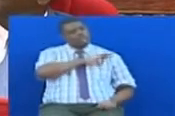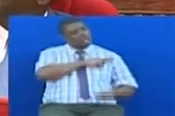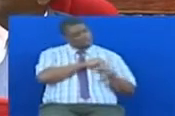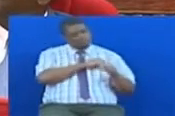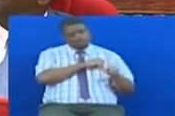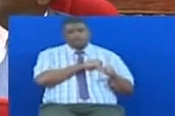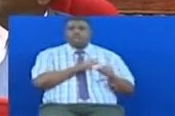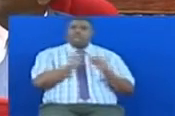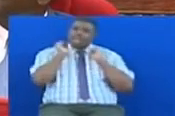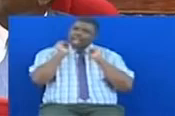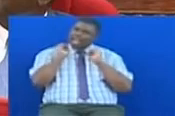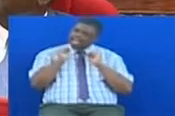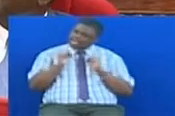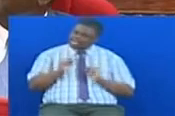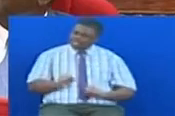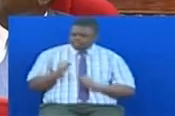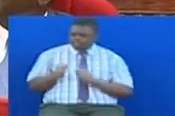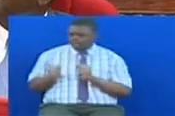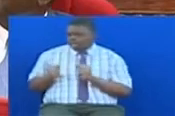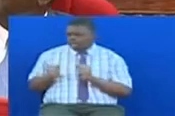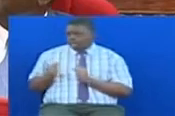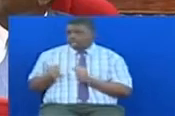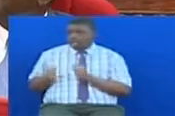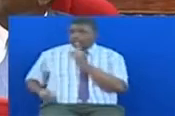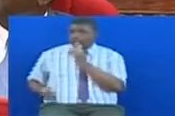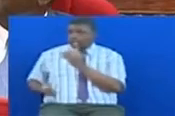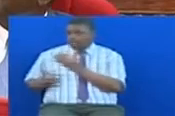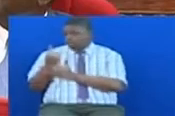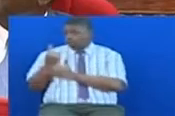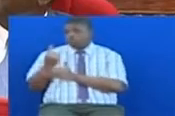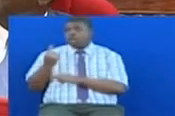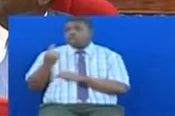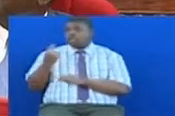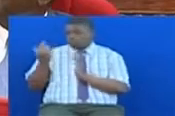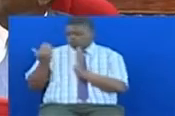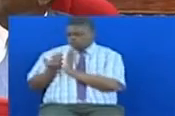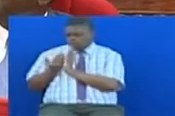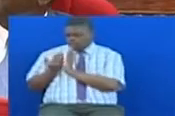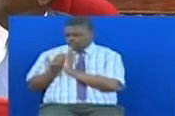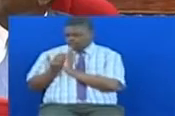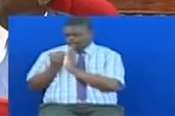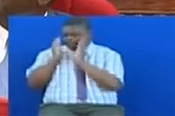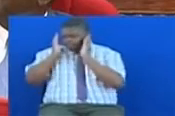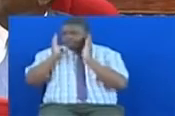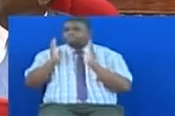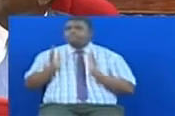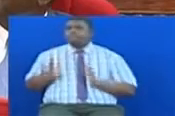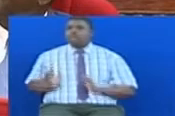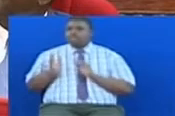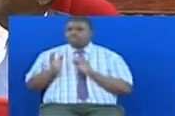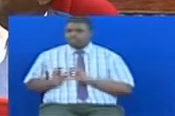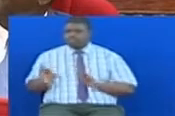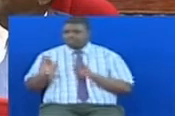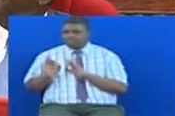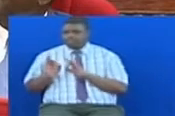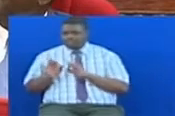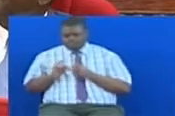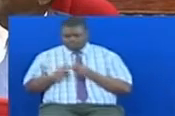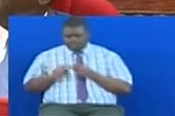kwanza lazima anatoka shule, kwenye shule ambayo inafundisha maadili mema, inafundisha uwe